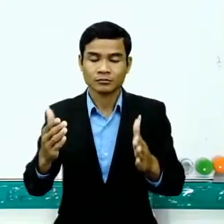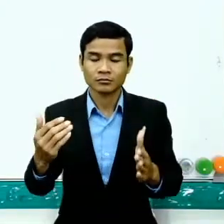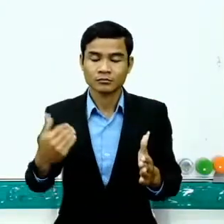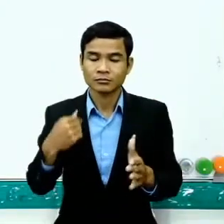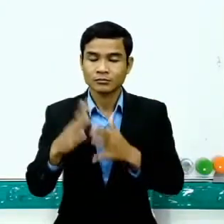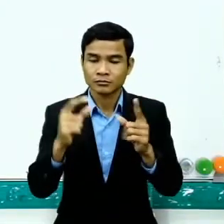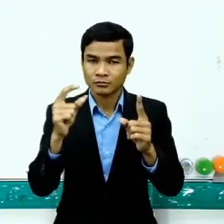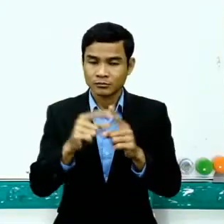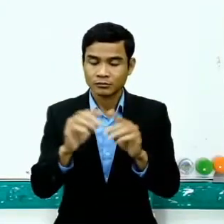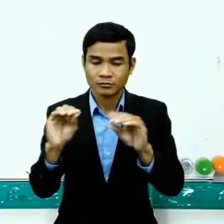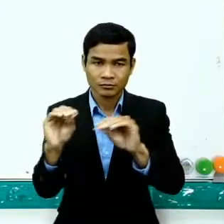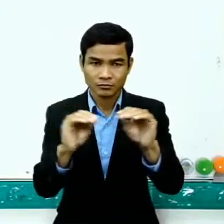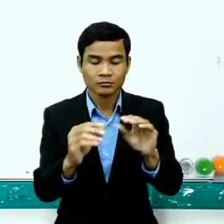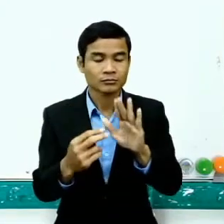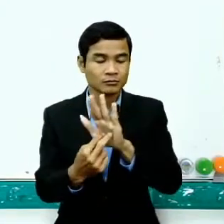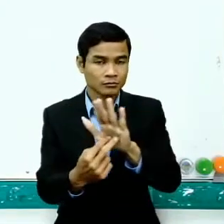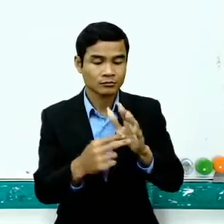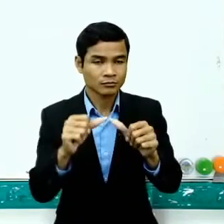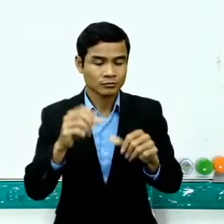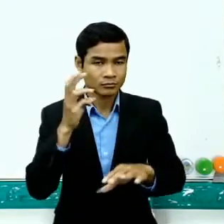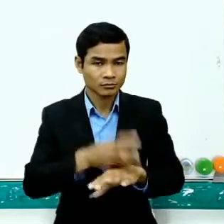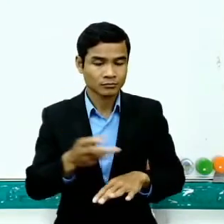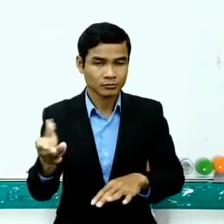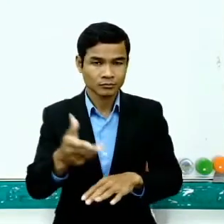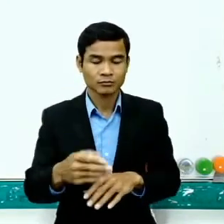cha nâng bằng hành con nơi bớt bằng tạch tiệt ní